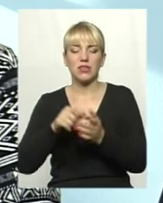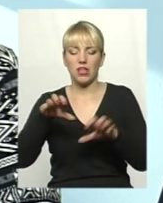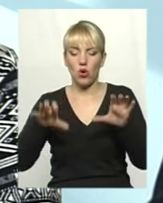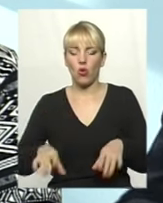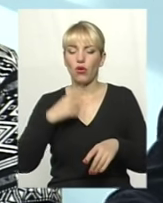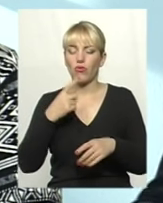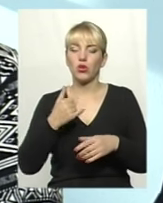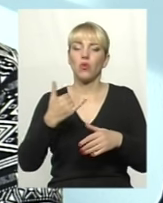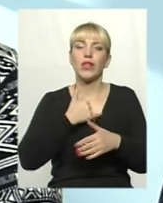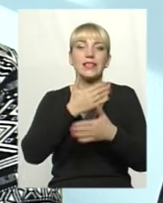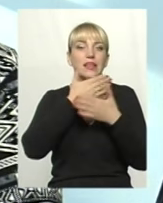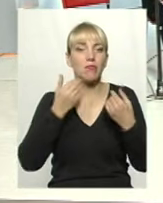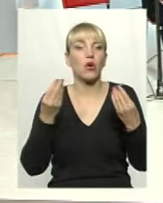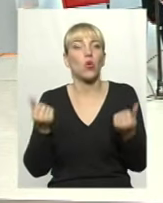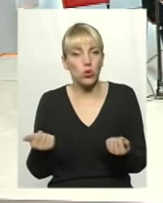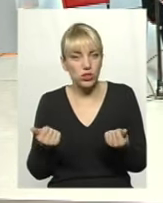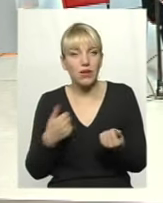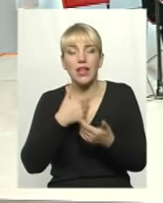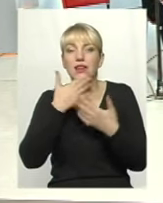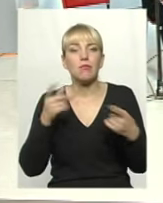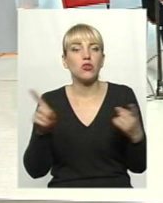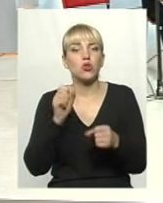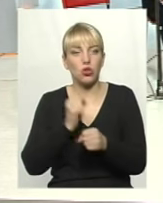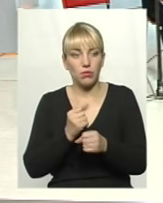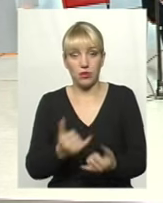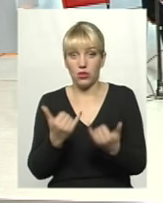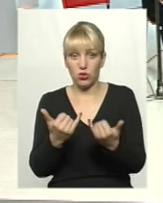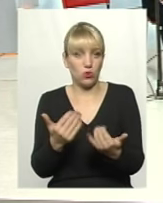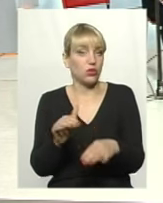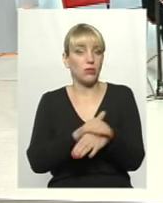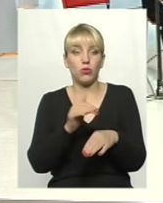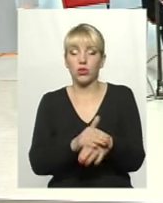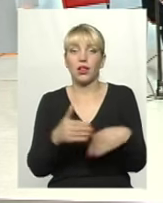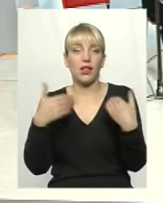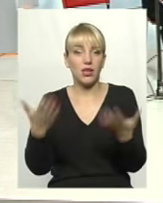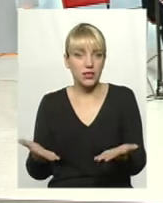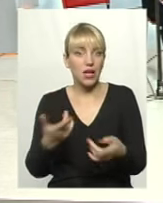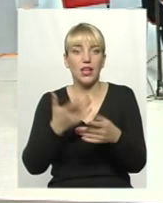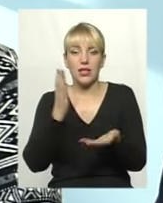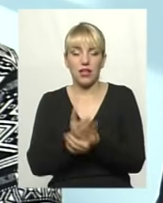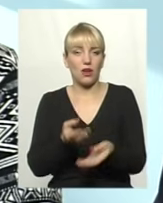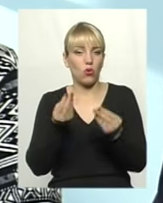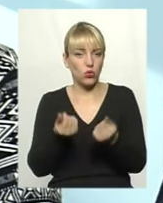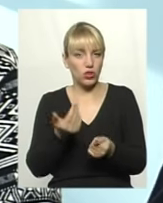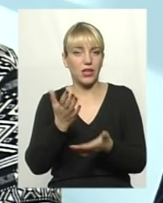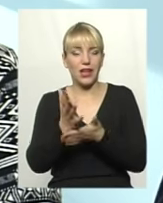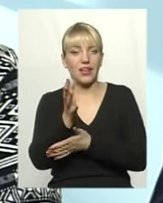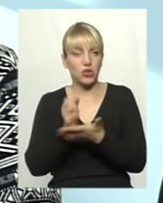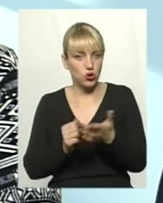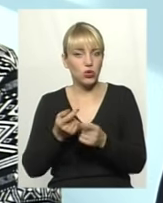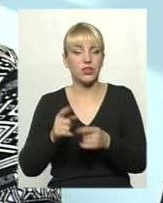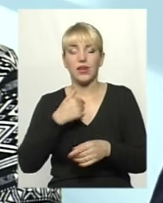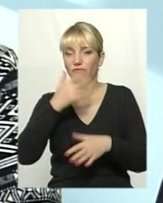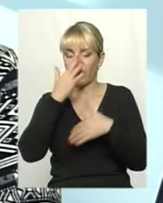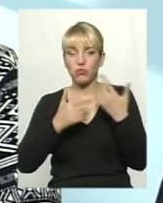робимо. У нас немає ресурсу, немає звідки. Сьогодні, будь ласка, 216 мільйонів. Сьогодні ресурс є. І, вибачте,